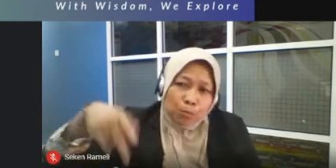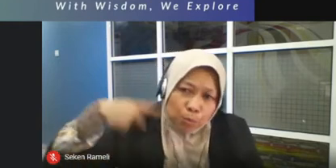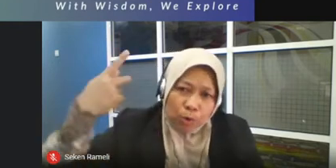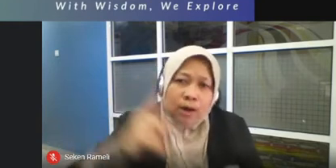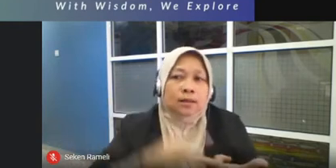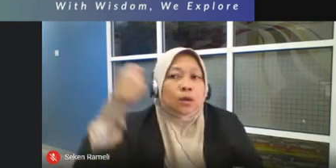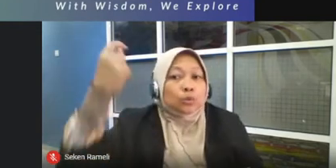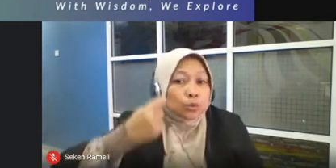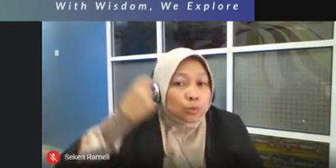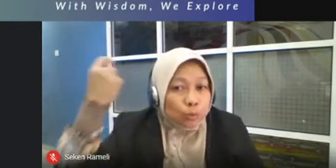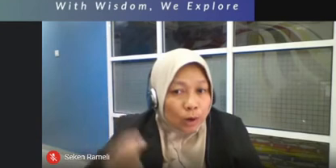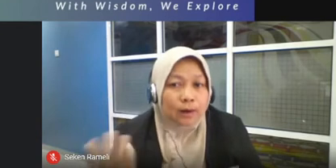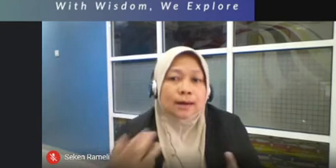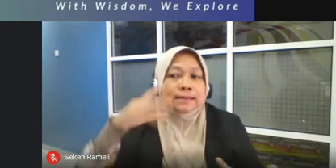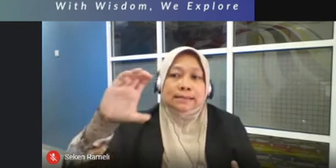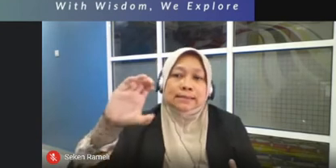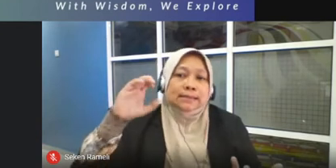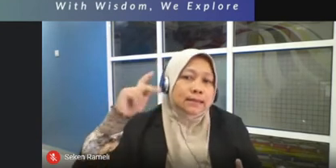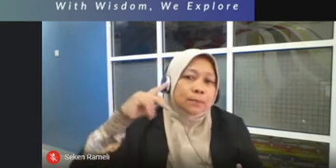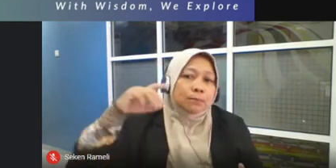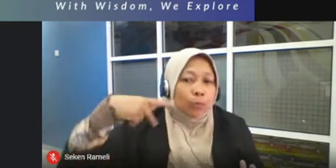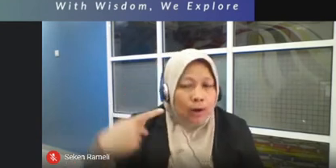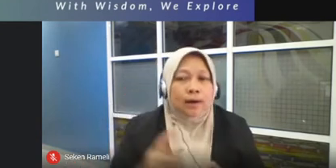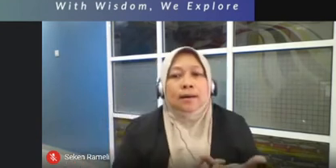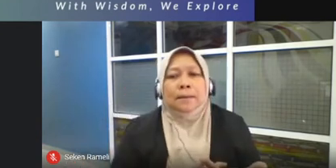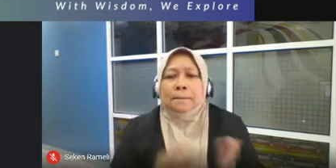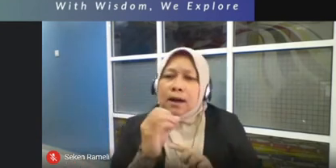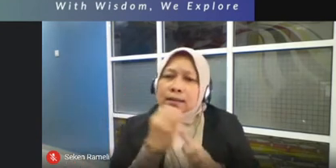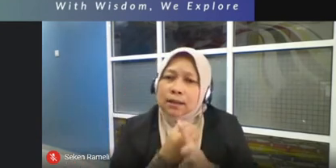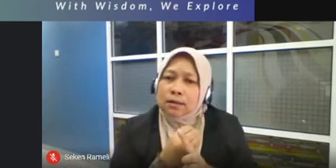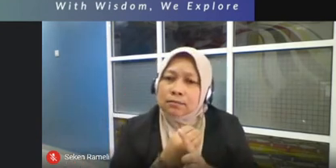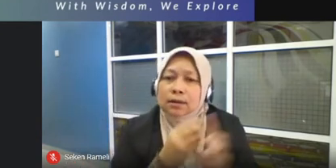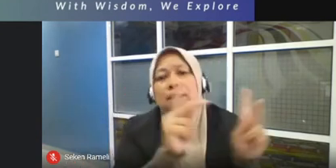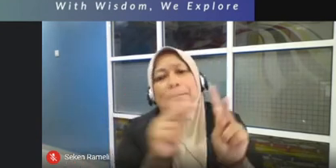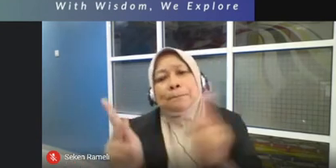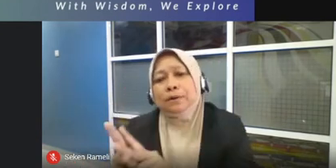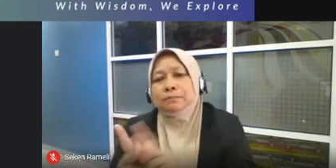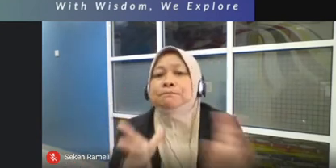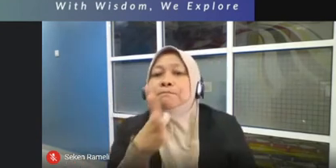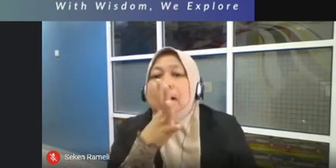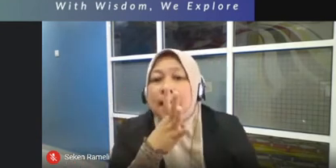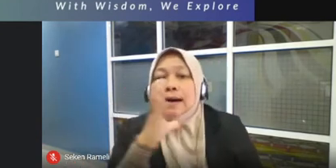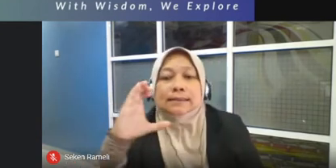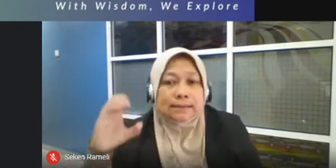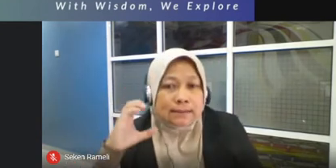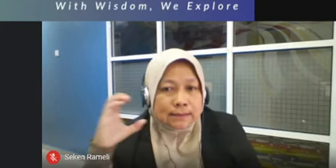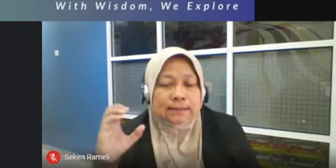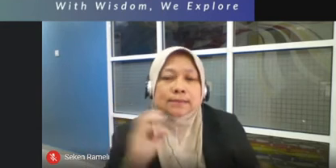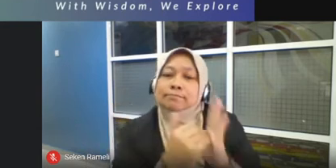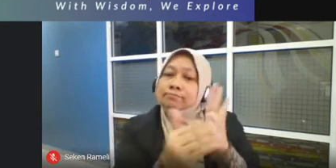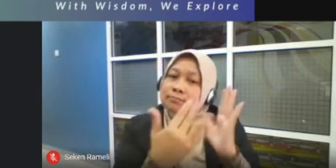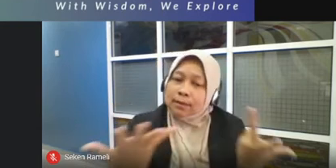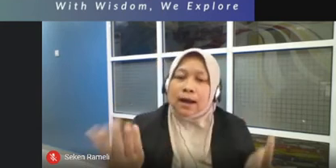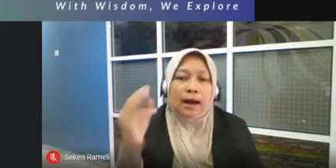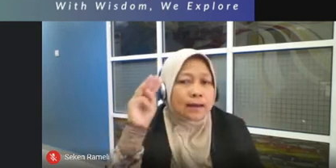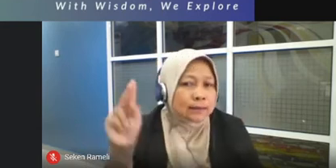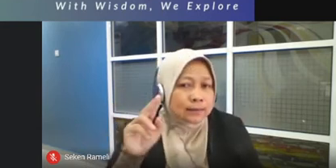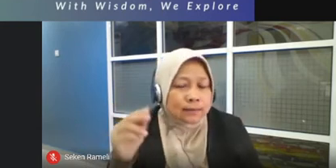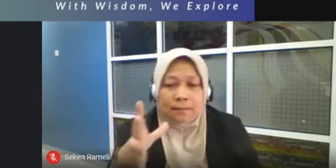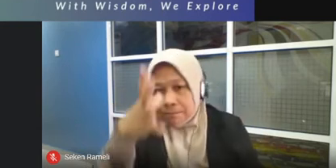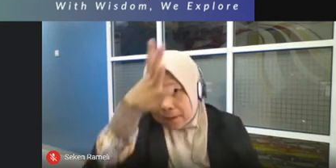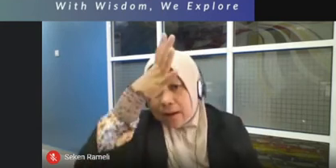Puan, Tuan, okay, Cik Puan, ataupun kalau di bahasa kampung tu kita panggil dia Makcik, Auntie, Uncle. Kalau